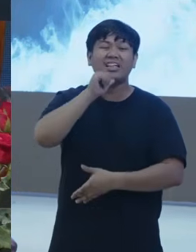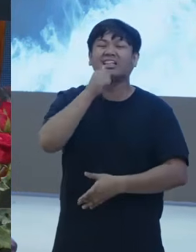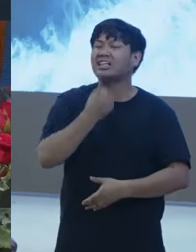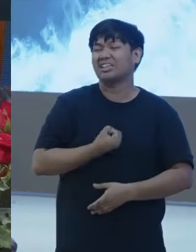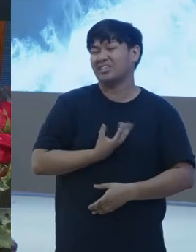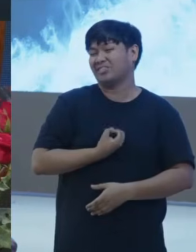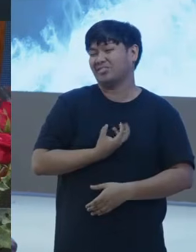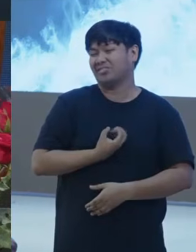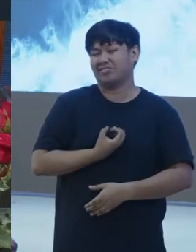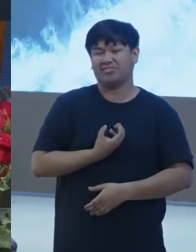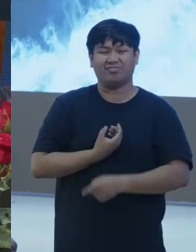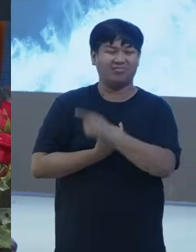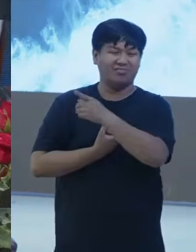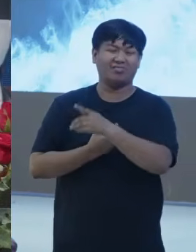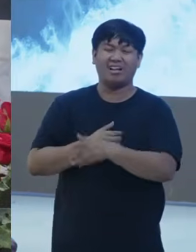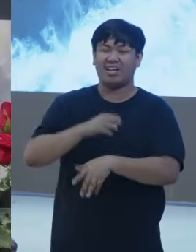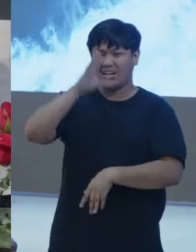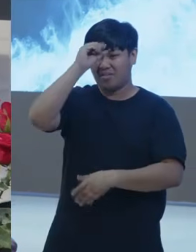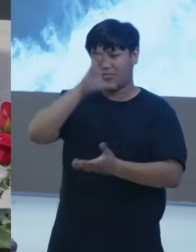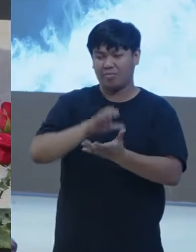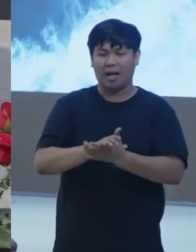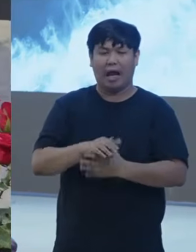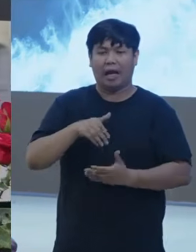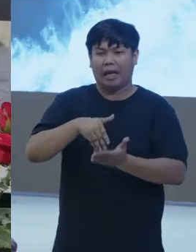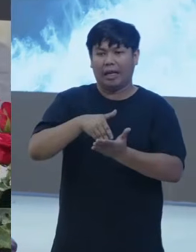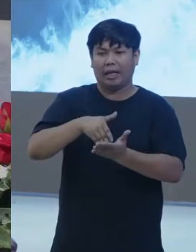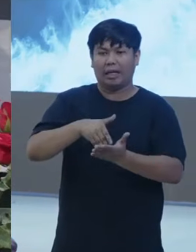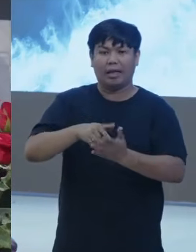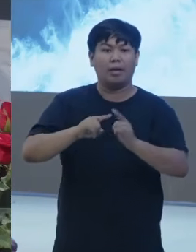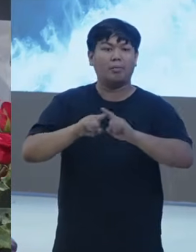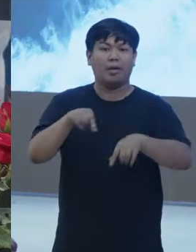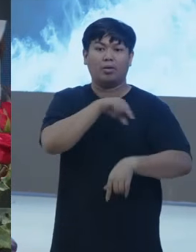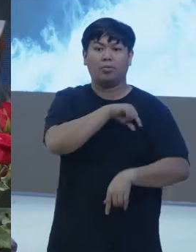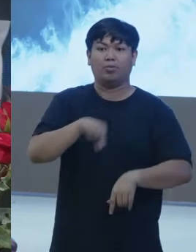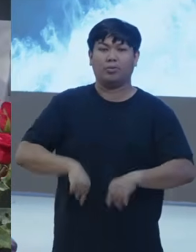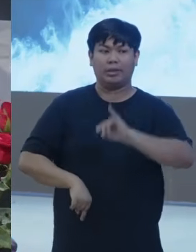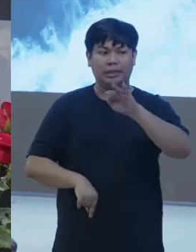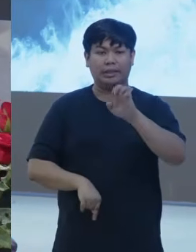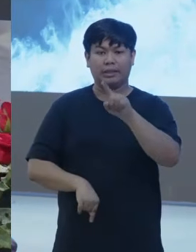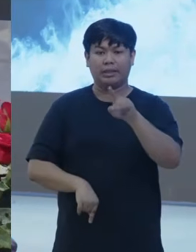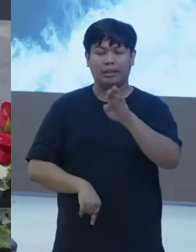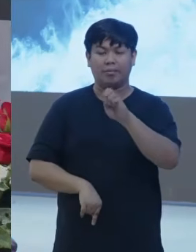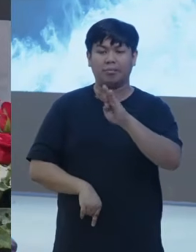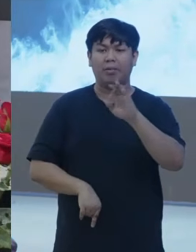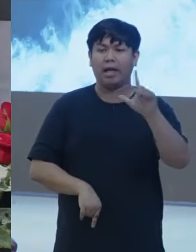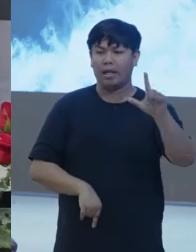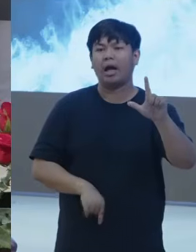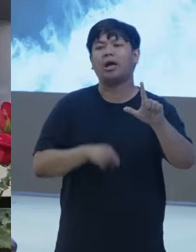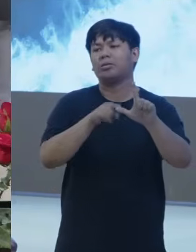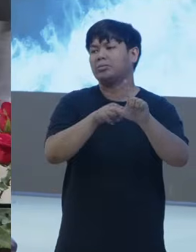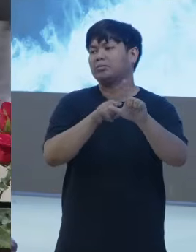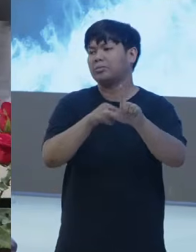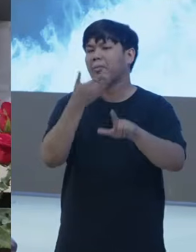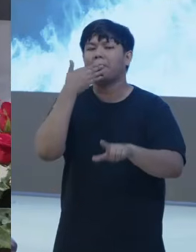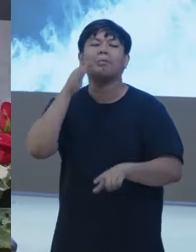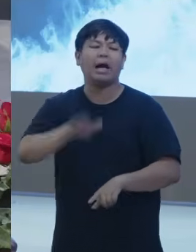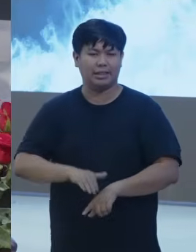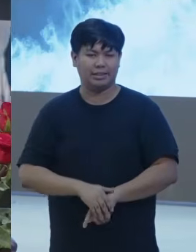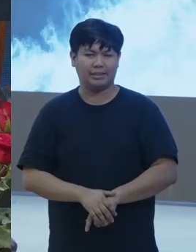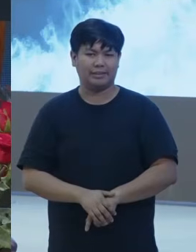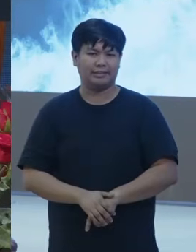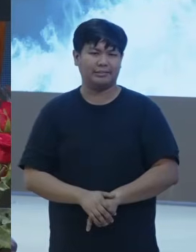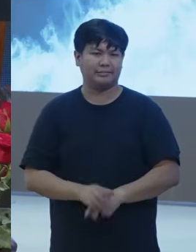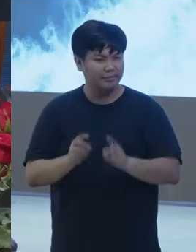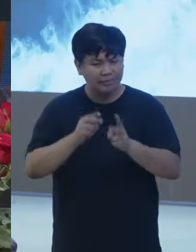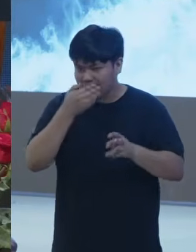Dahil si Ahab po mahina eh. Pero si Jezebel, iba po. No? Masungit itong reyna na to.